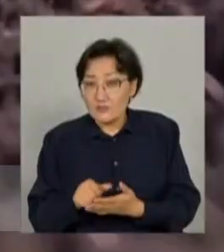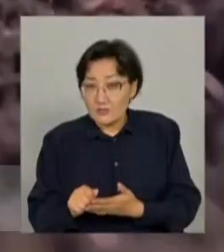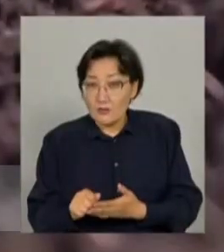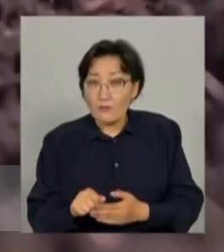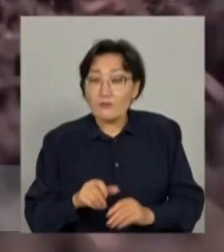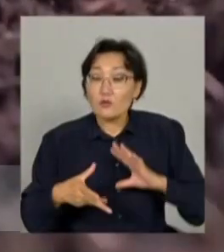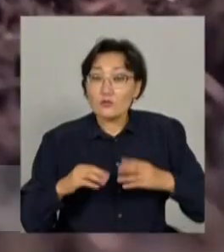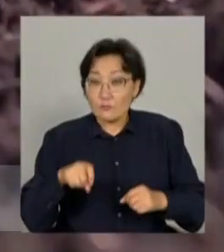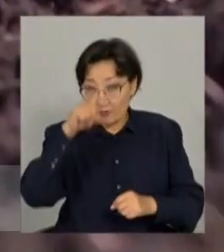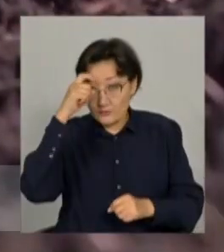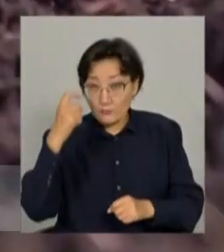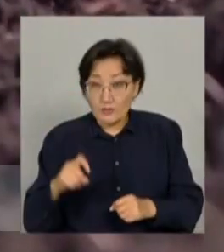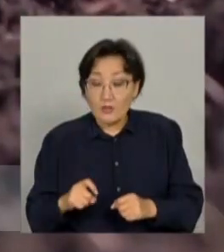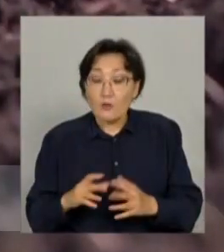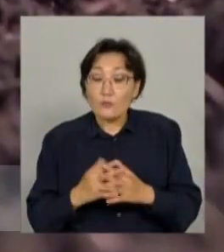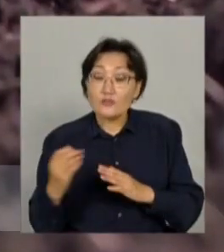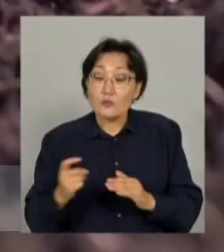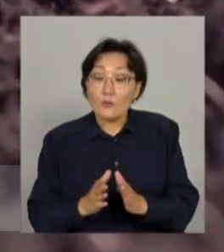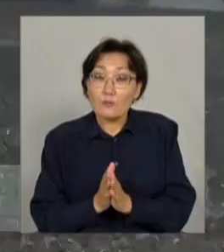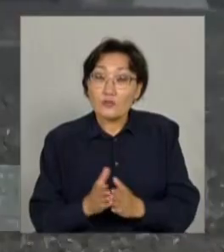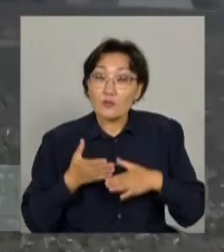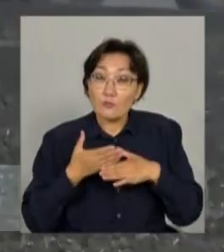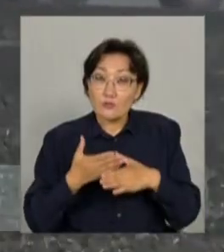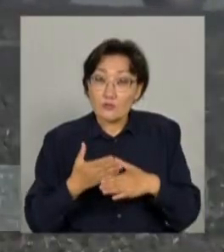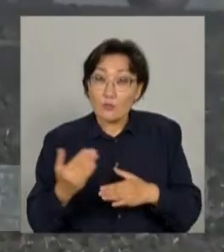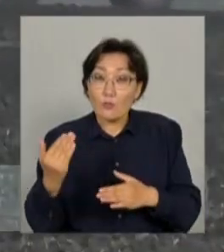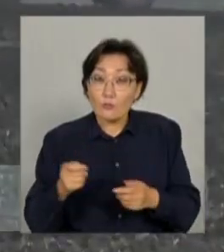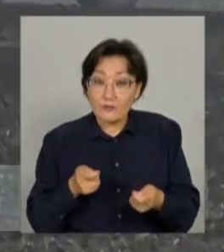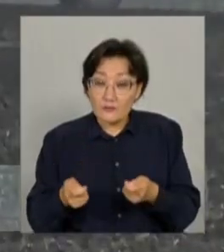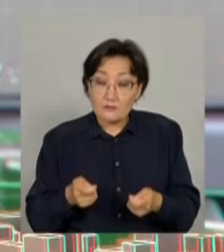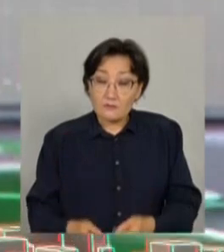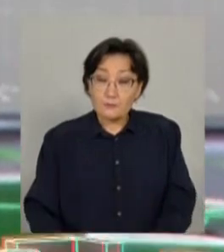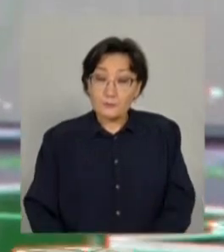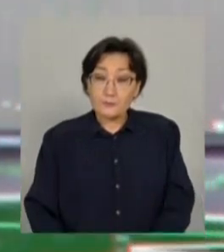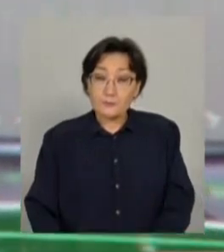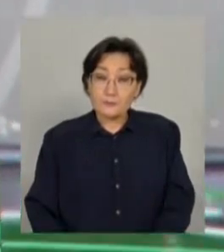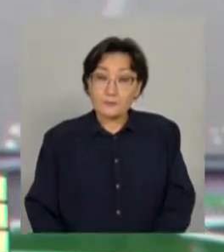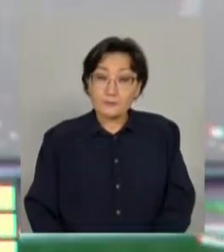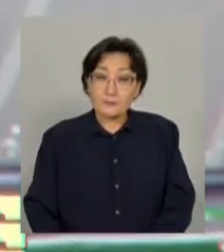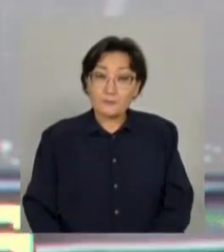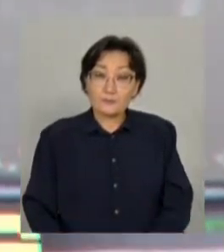трава, которой кормился скот. Фермеры просят помощи у правительства.